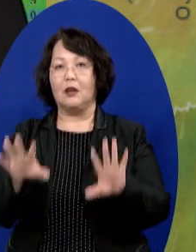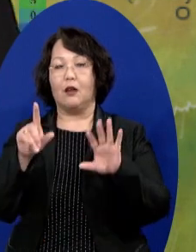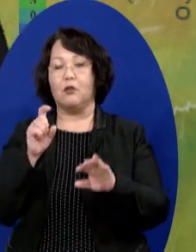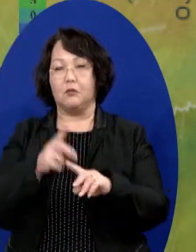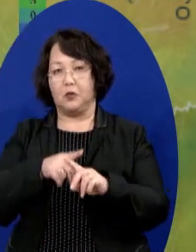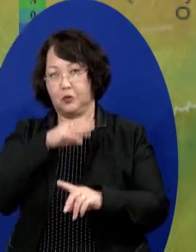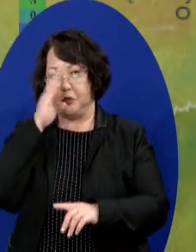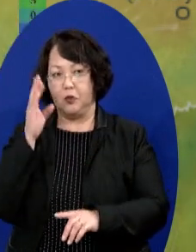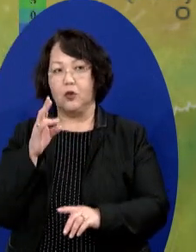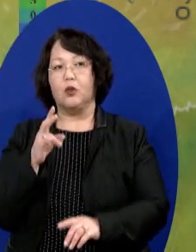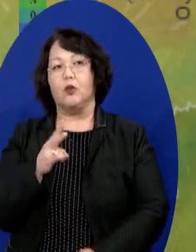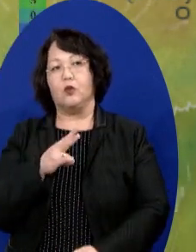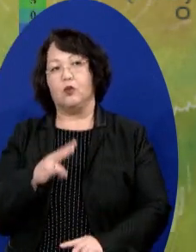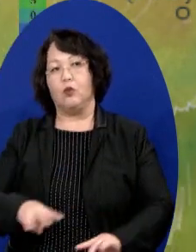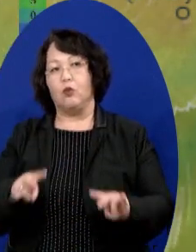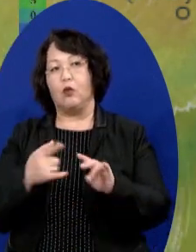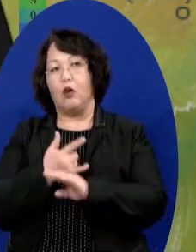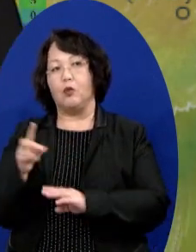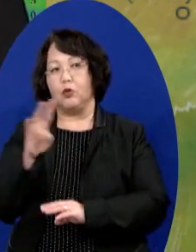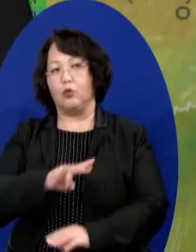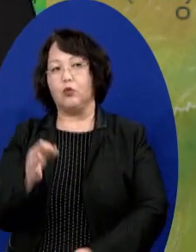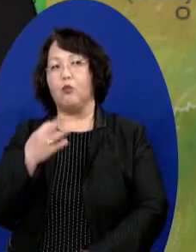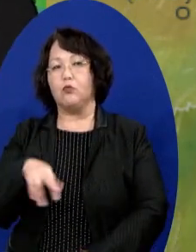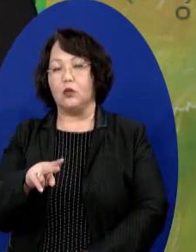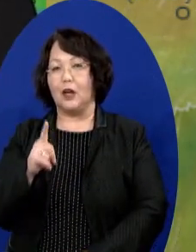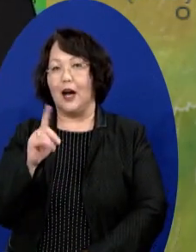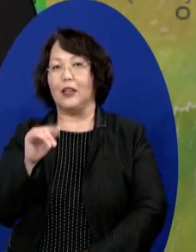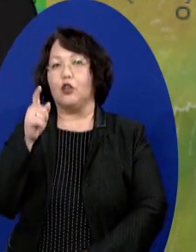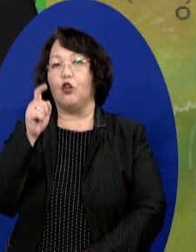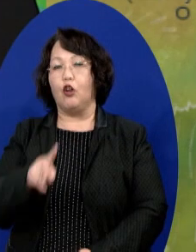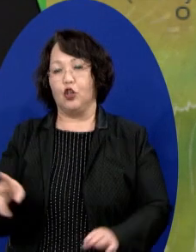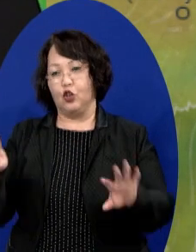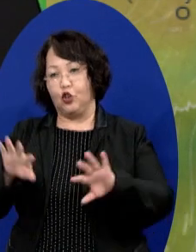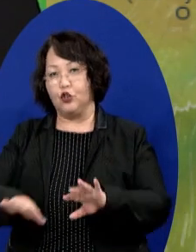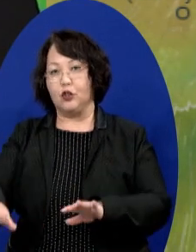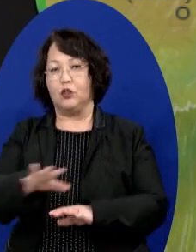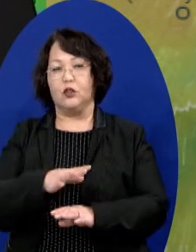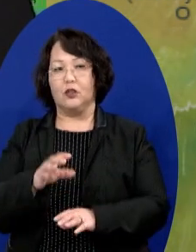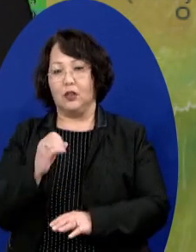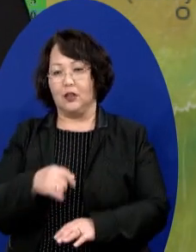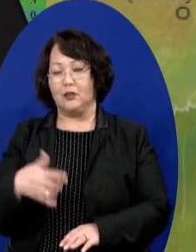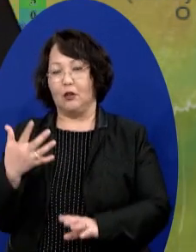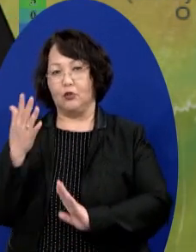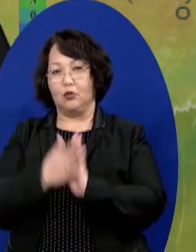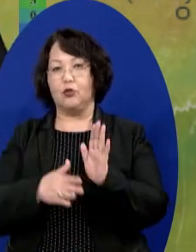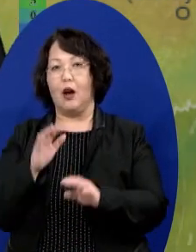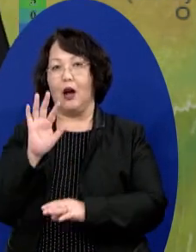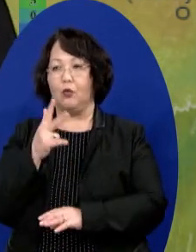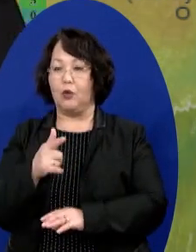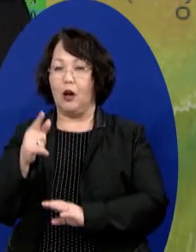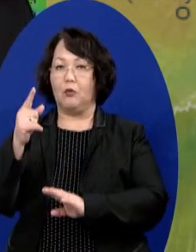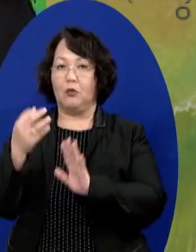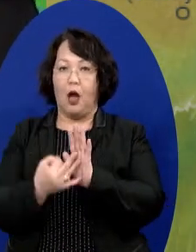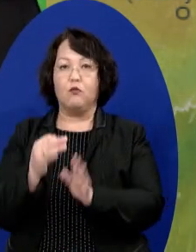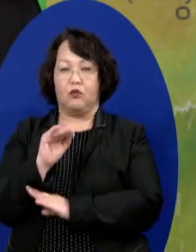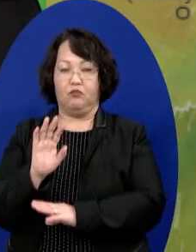байна. Их нуруудын хотгор гоён бүс нутгийн өмнөд хэсэг за халах голын хөндөгөр шөнөдөө 5 градус дулаан өдөртөө 13-18 градус дулаан.